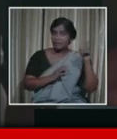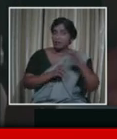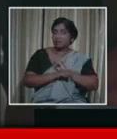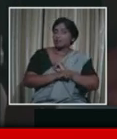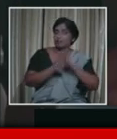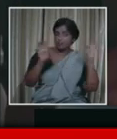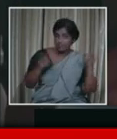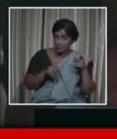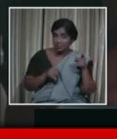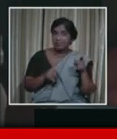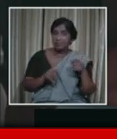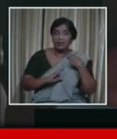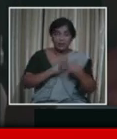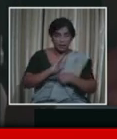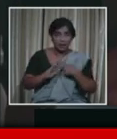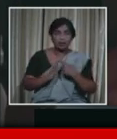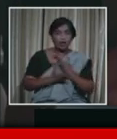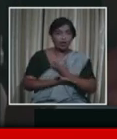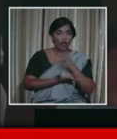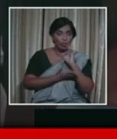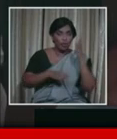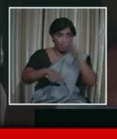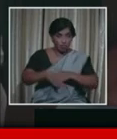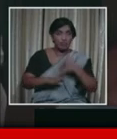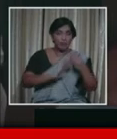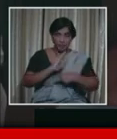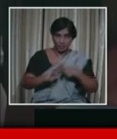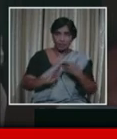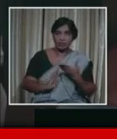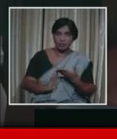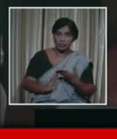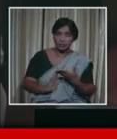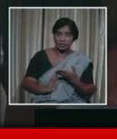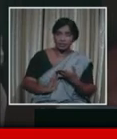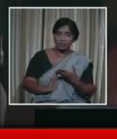nih, main rata, budu amu duru apa itu bu rata,